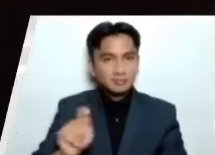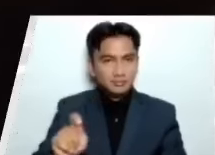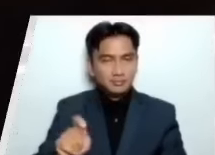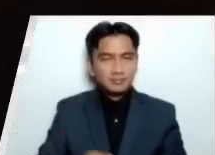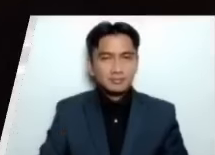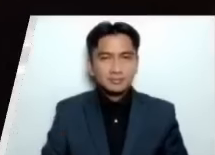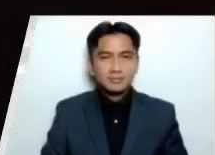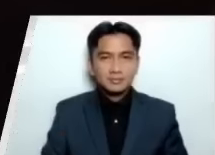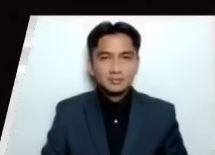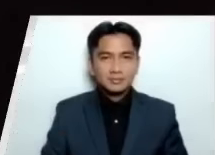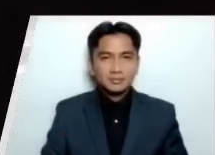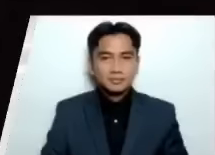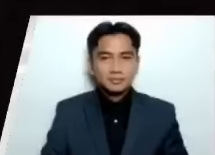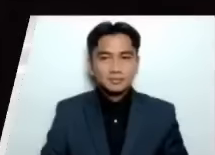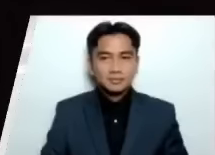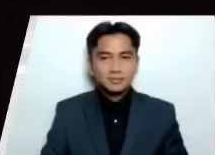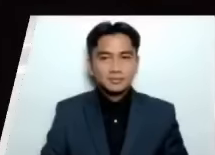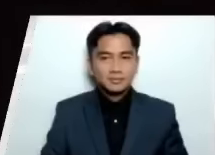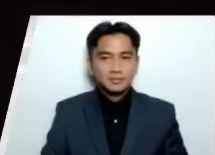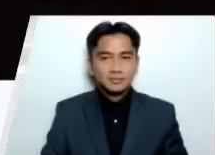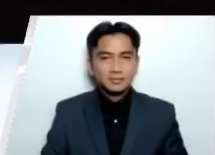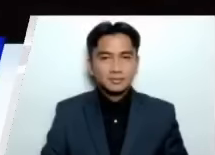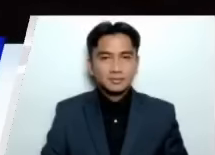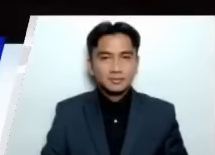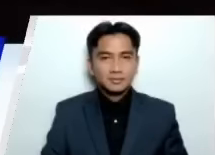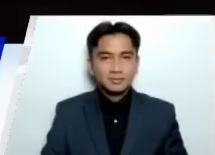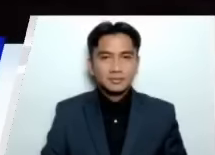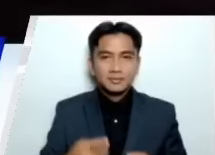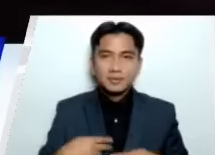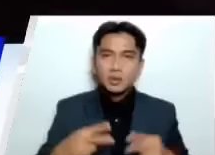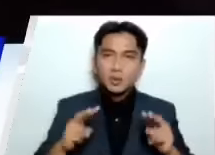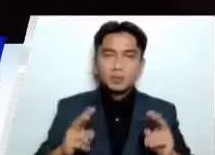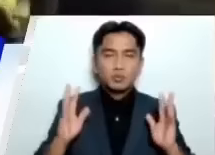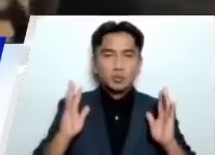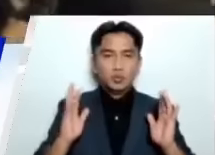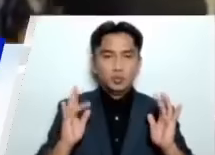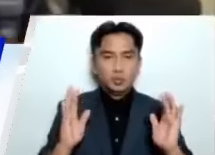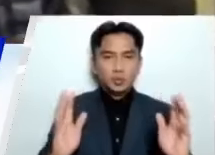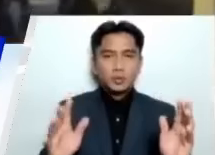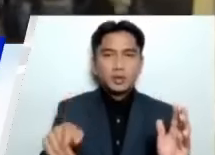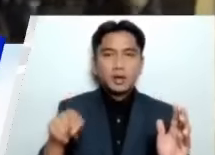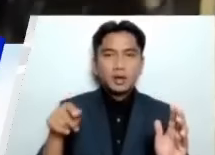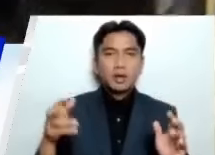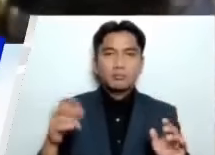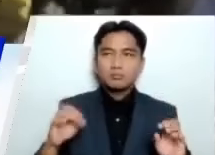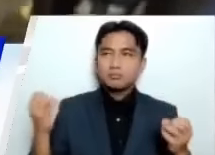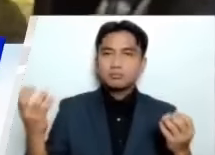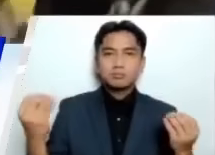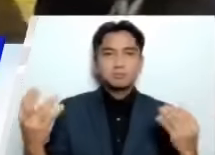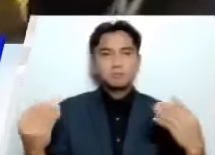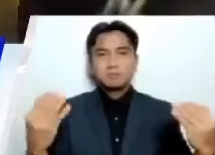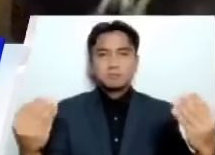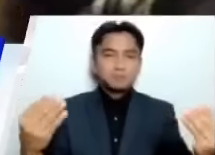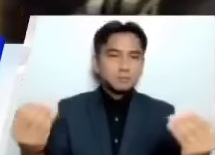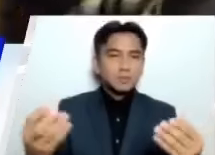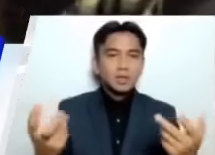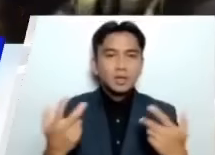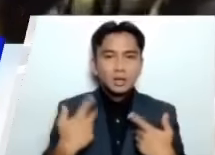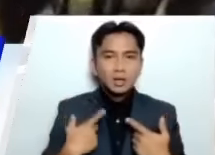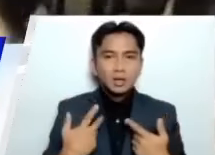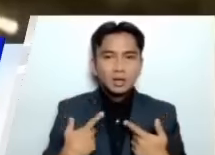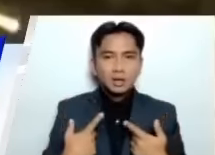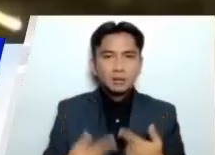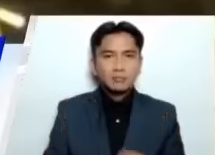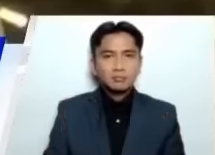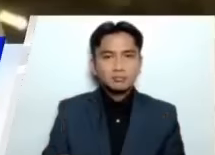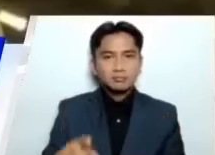Sa Paris naman, nagninging ang kahabaan ng Champs-Élysées Avenue. Nasa 400 punong kahoy ang nilagyan